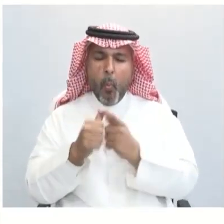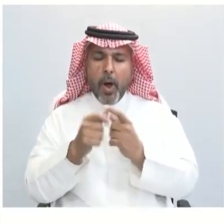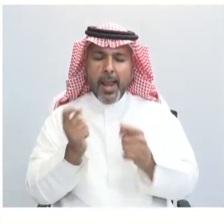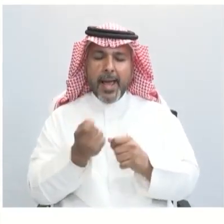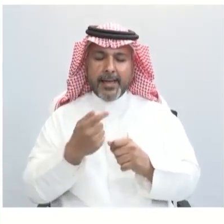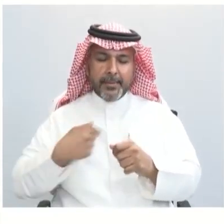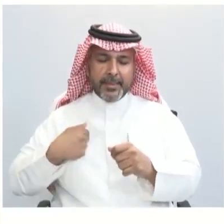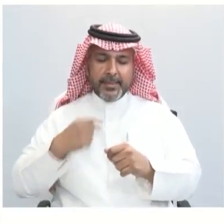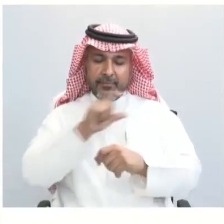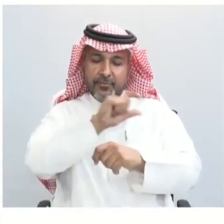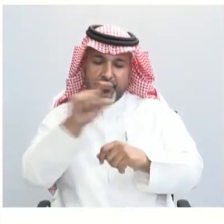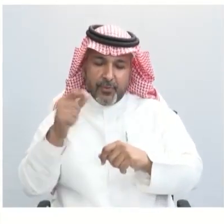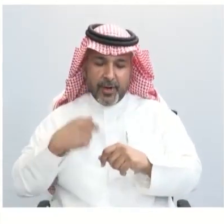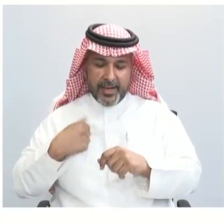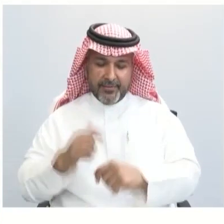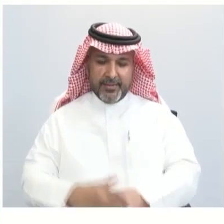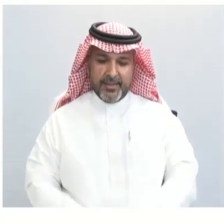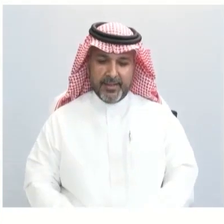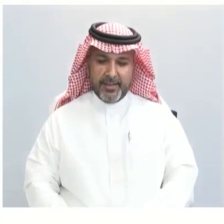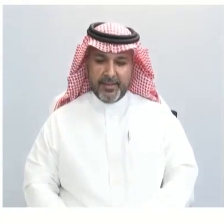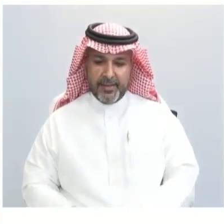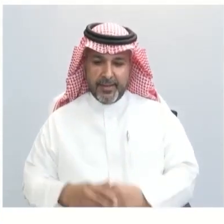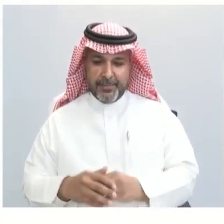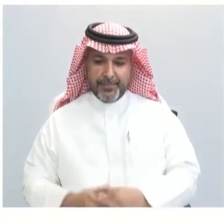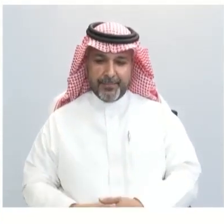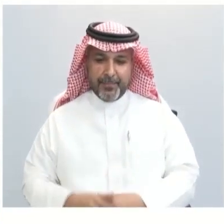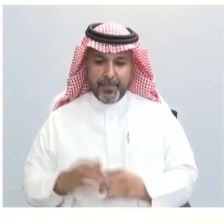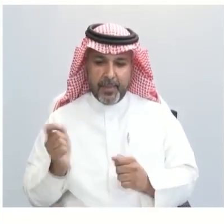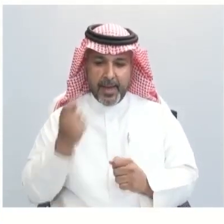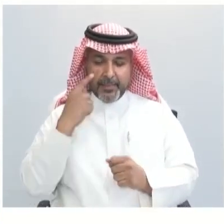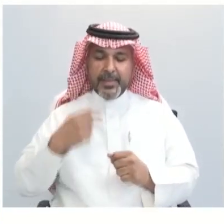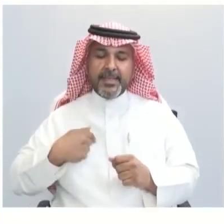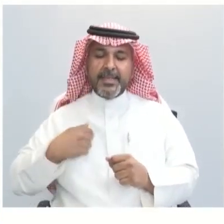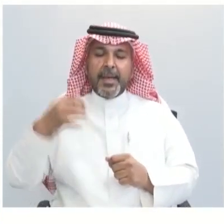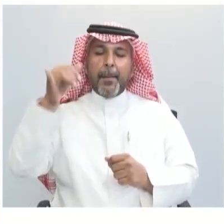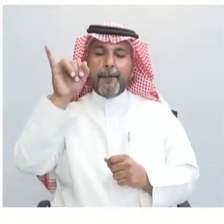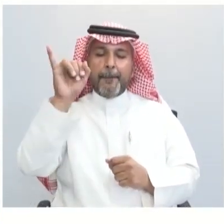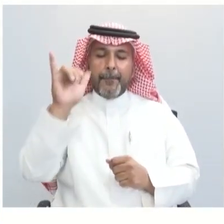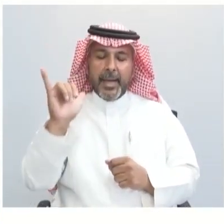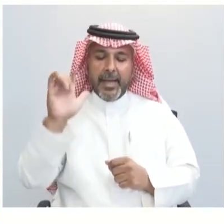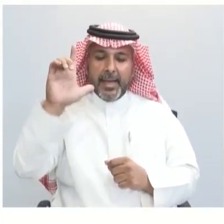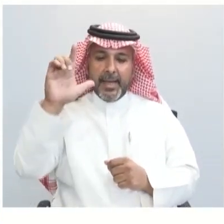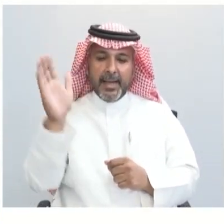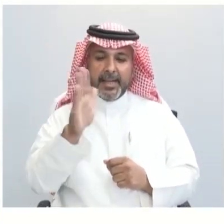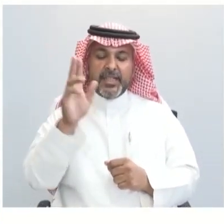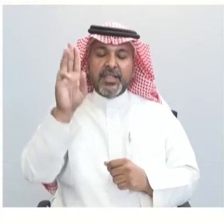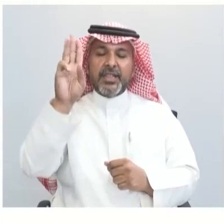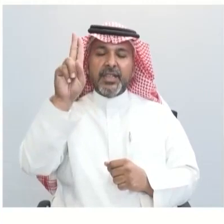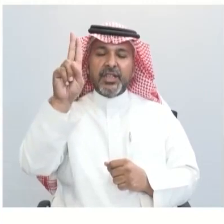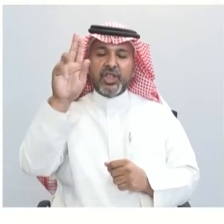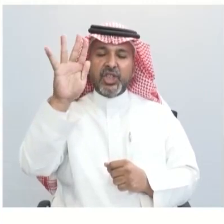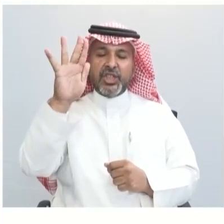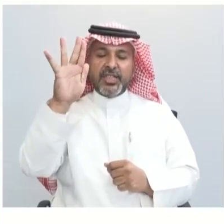إيدج، بعد ذلك نقوم بكتابة اسم